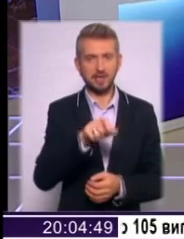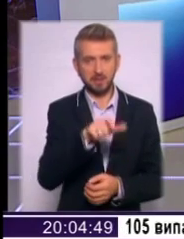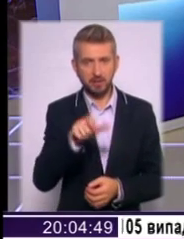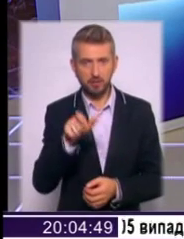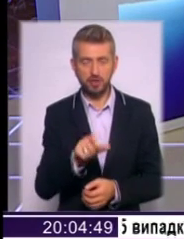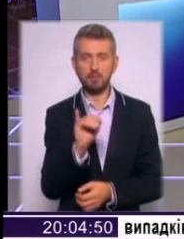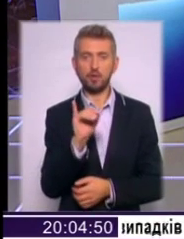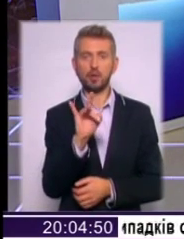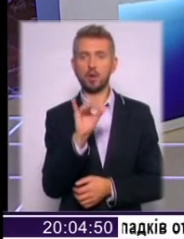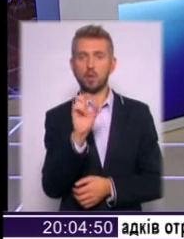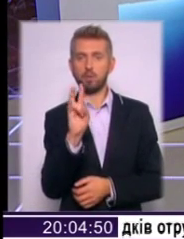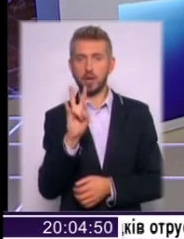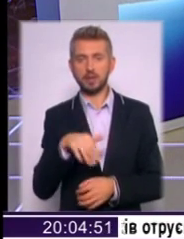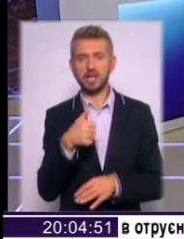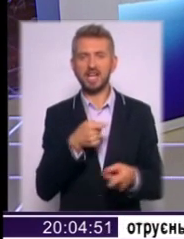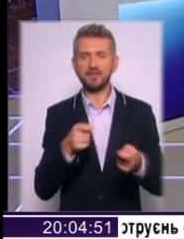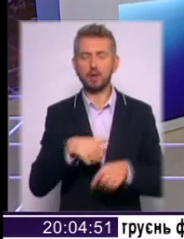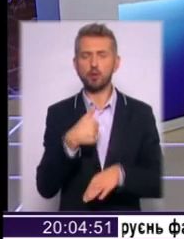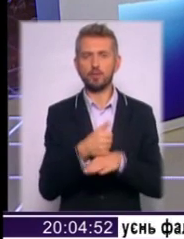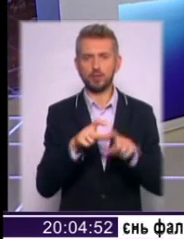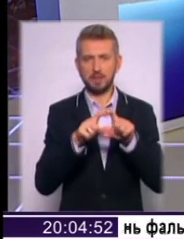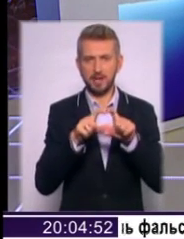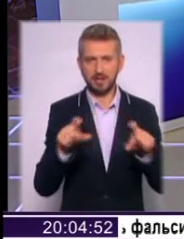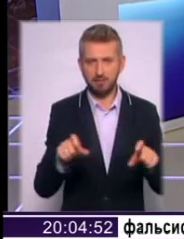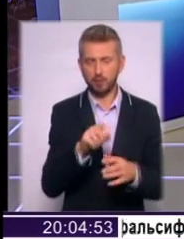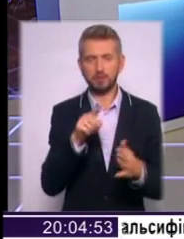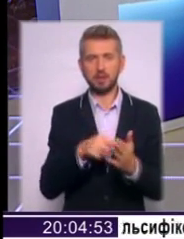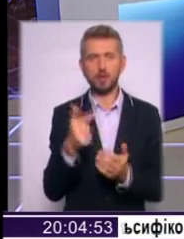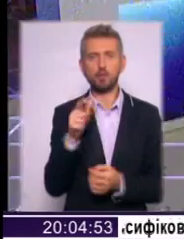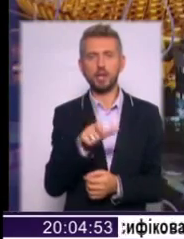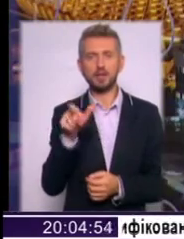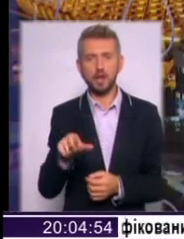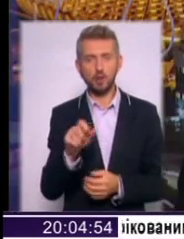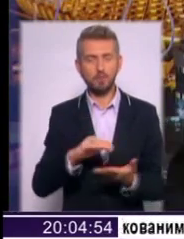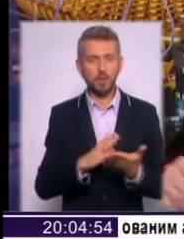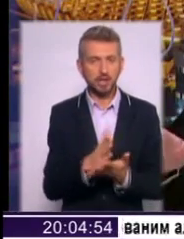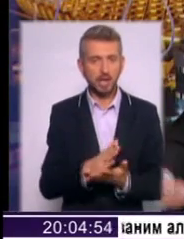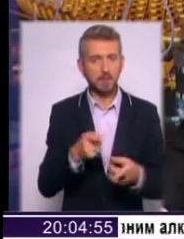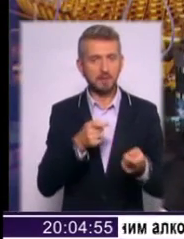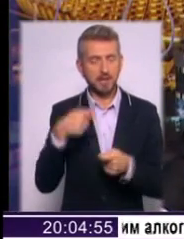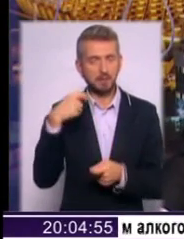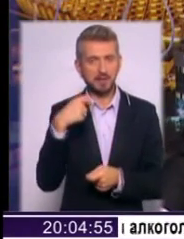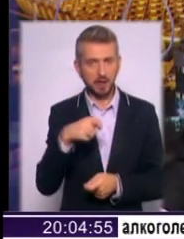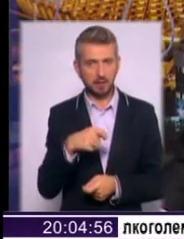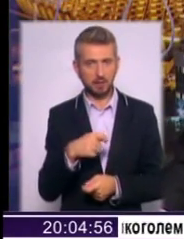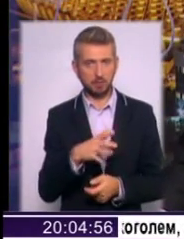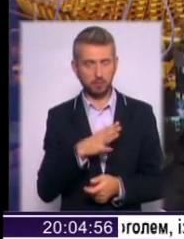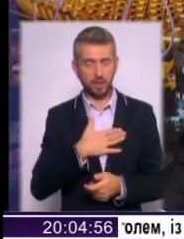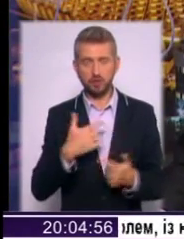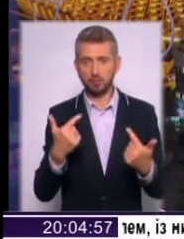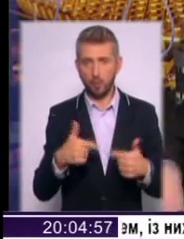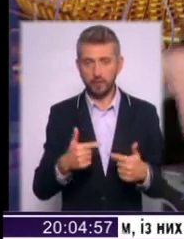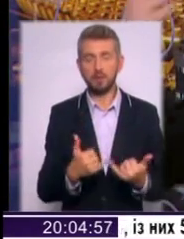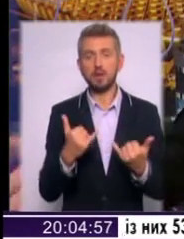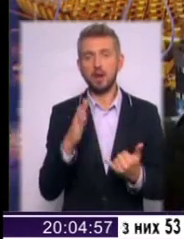Юрій Рубан, керівник головного департаменту з питань гуманітарної політики адміністрації президента України, був нашим гостем. Зараз інтерв'ю київського міського голови